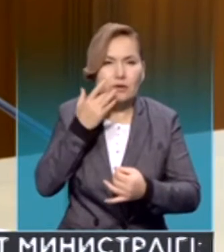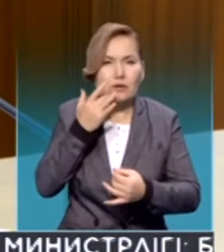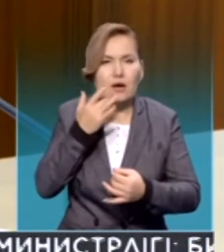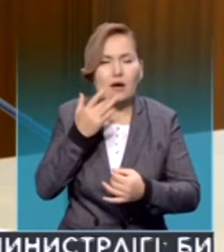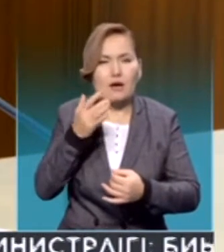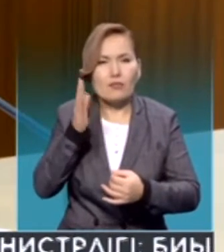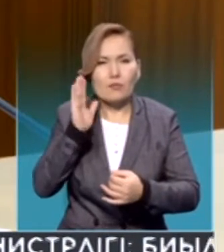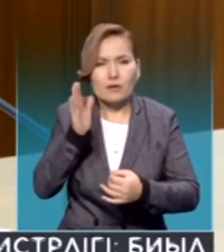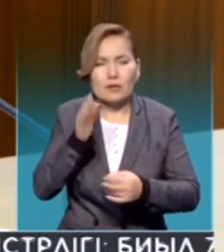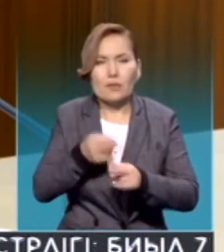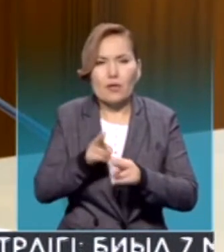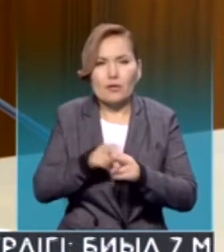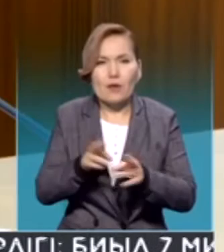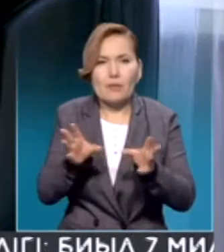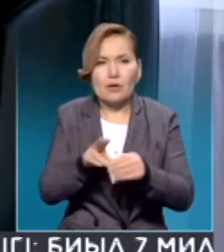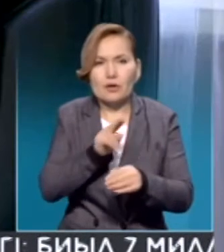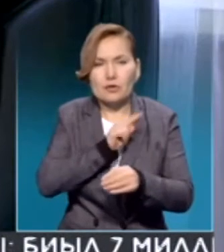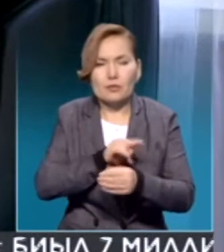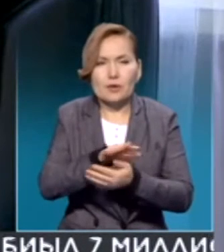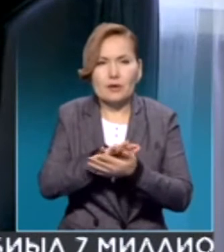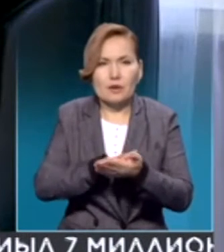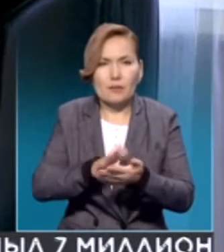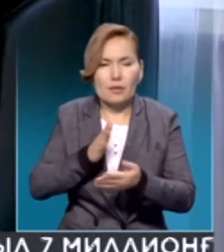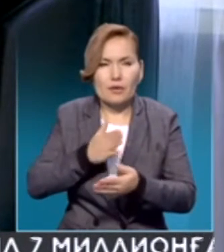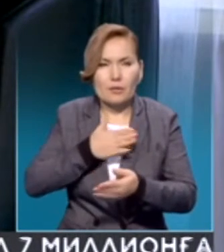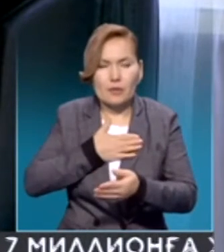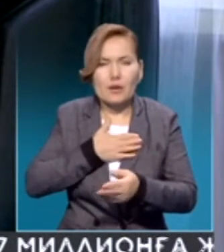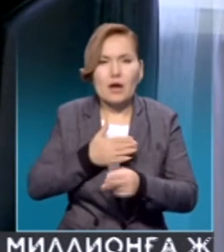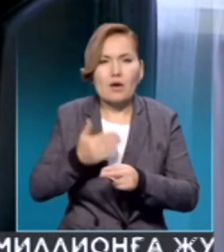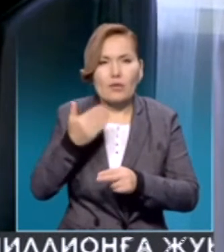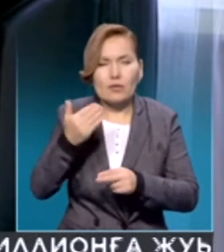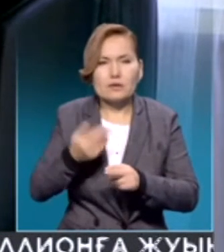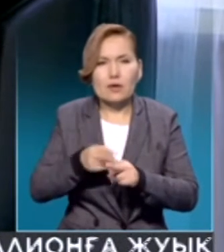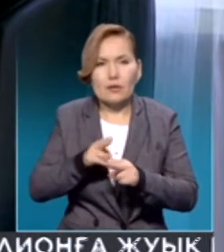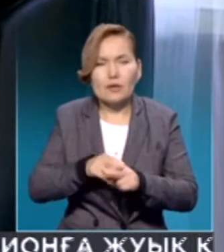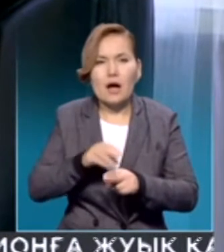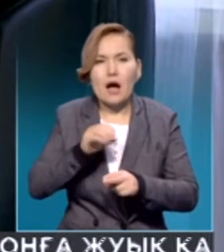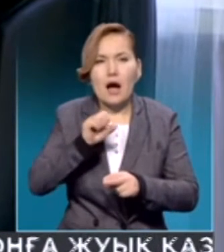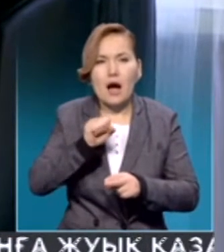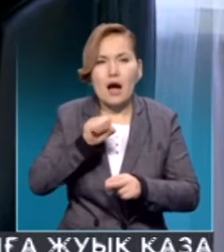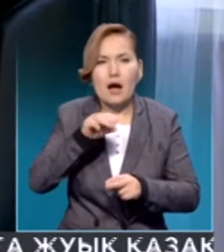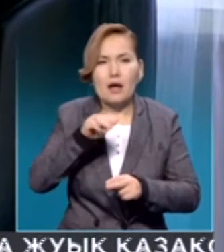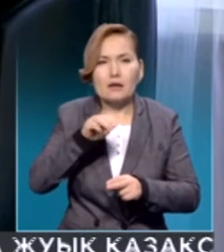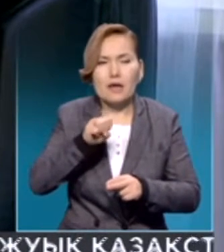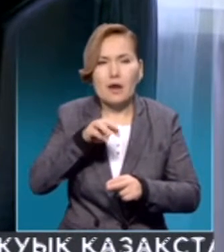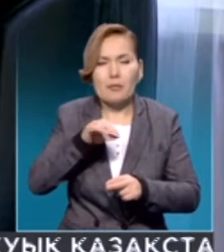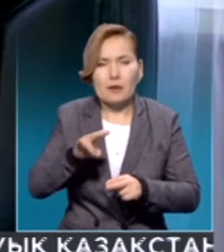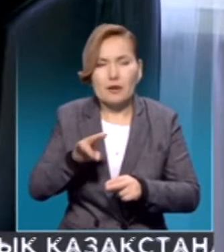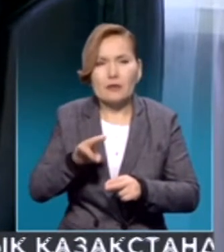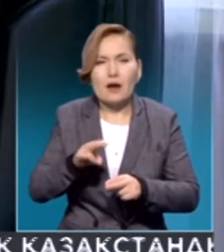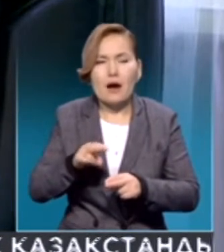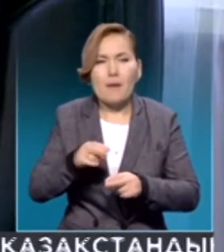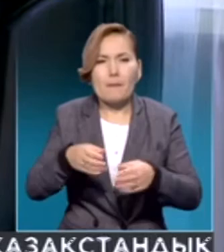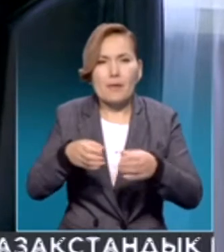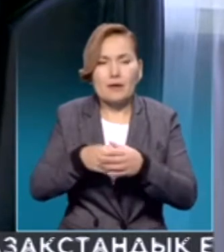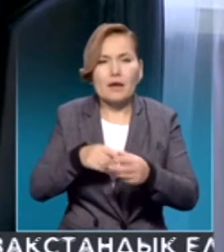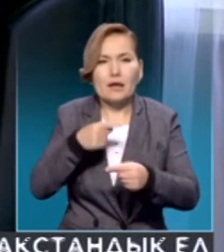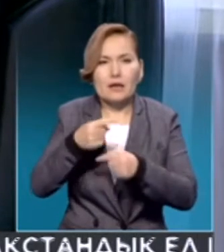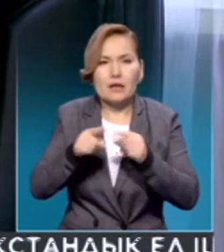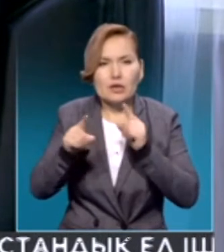қарайда сіздермен бірге жүргіземіз. Мен білетінмін, бір сөзіне сіздерде Атамекен палатасының келесі